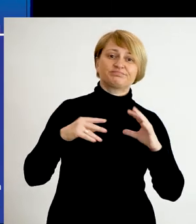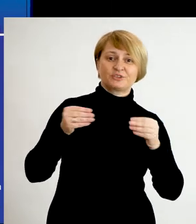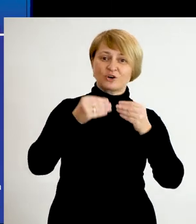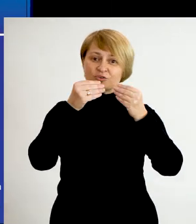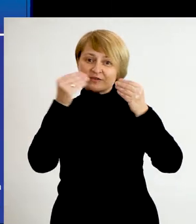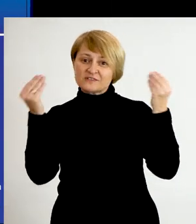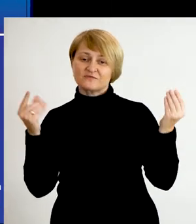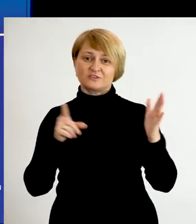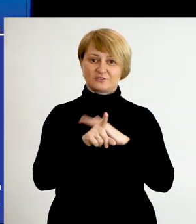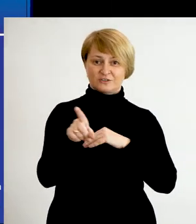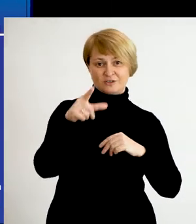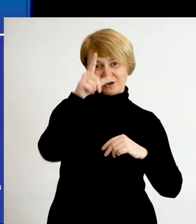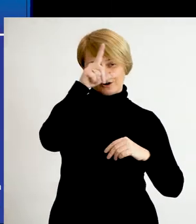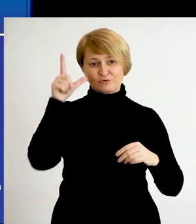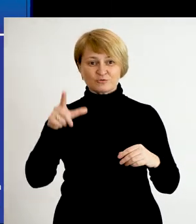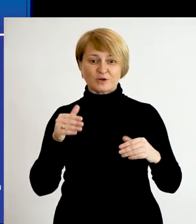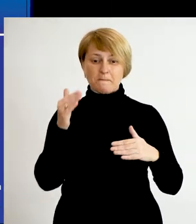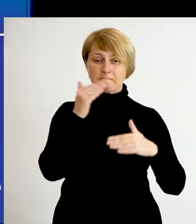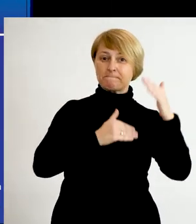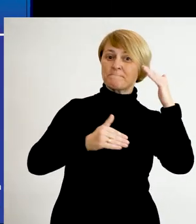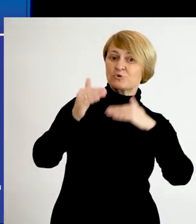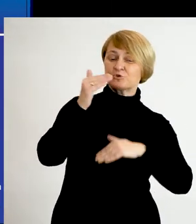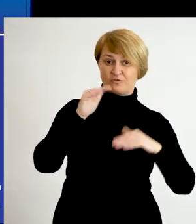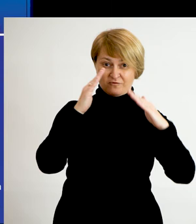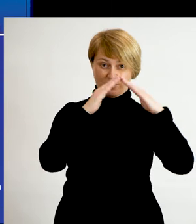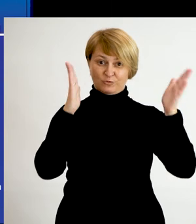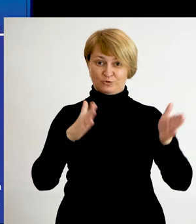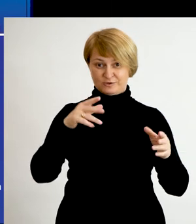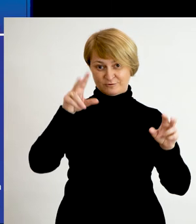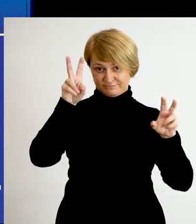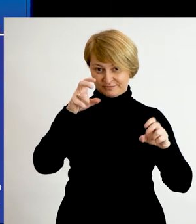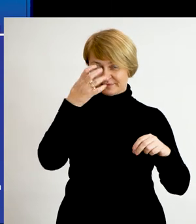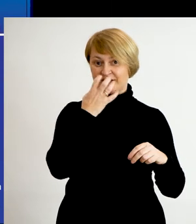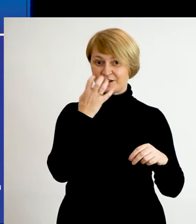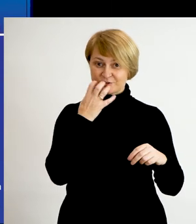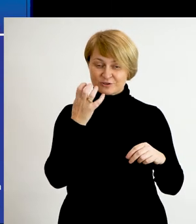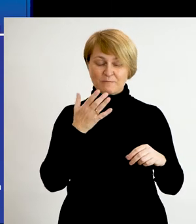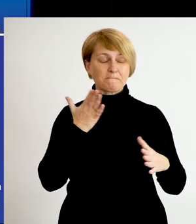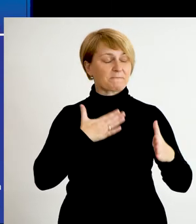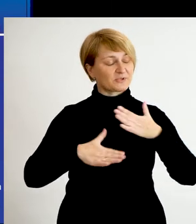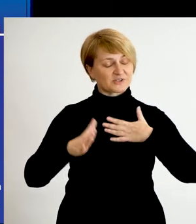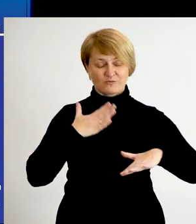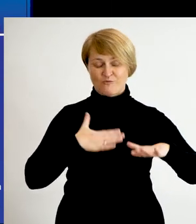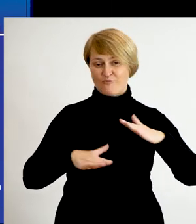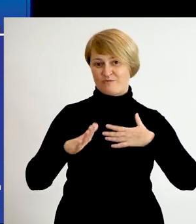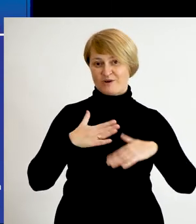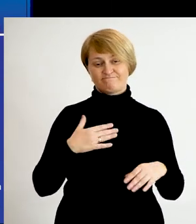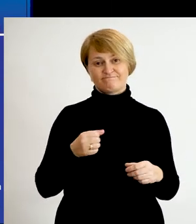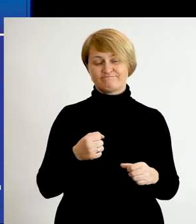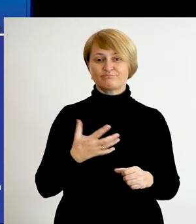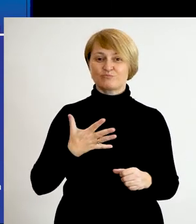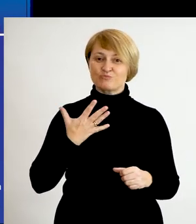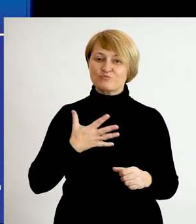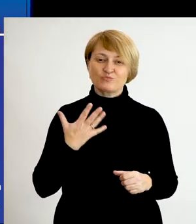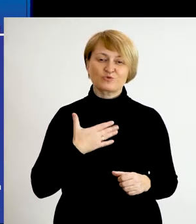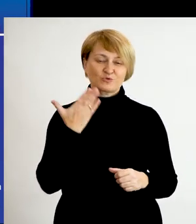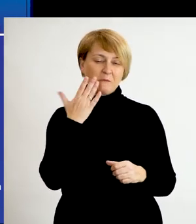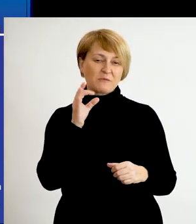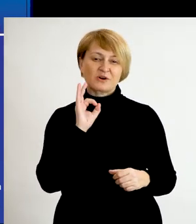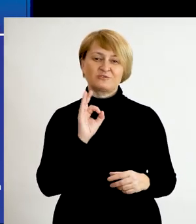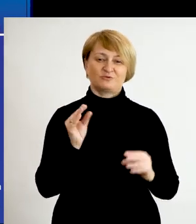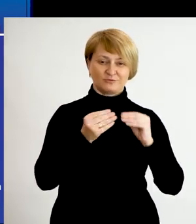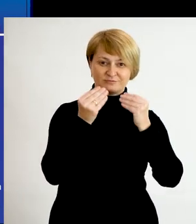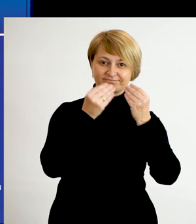budowa hali cieplaka sprawia mi naprawdę ogromną satysfakcję i radość. Cieszę się, że ten projekt powstaje w ten sposób,